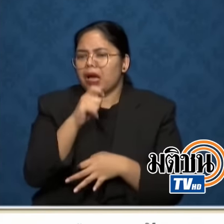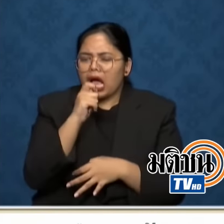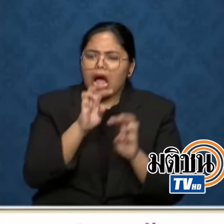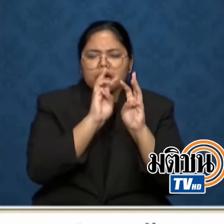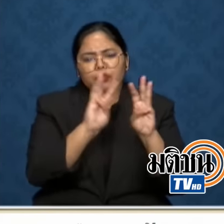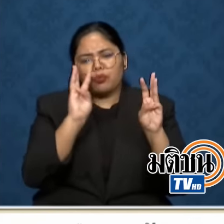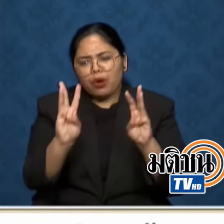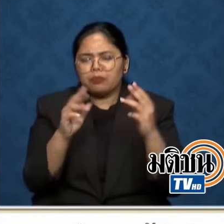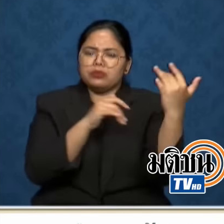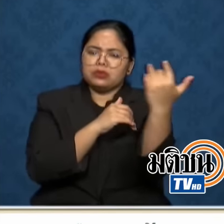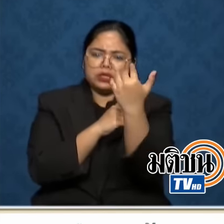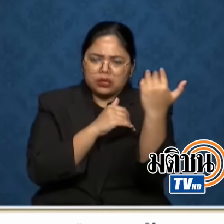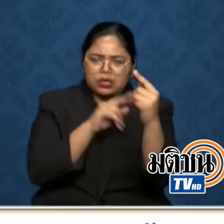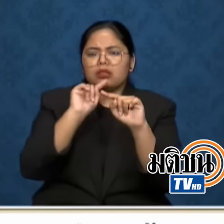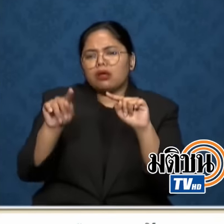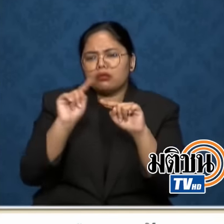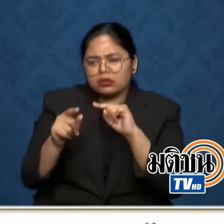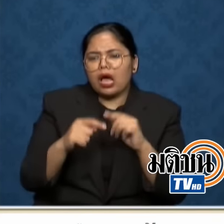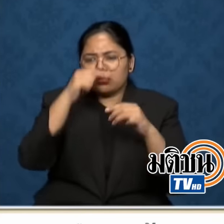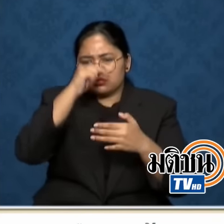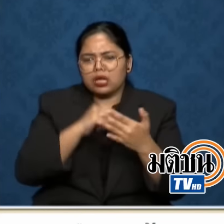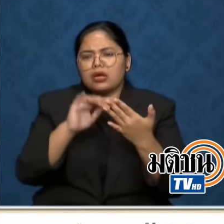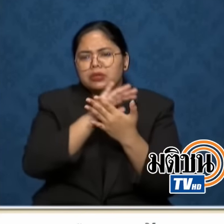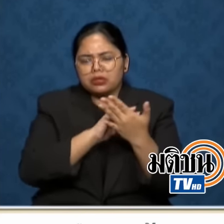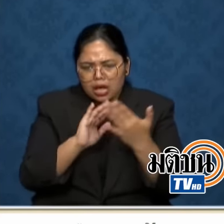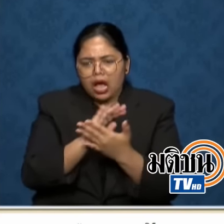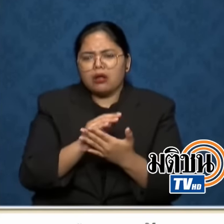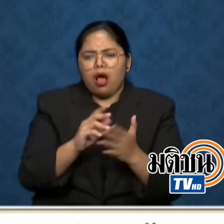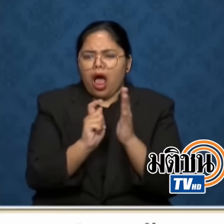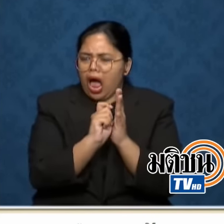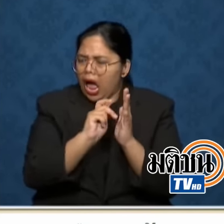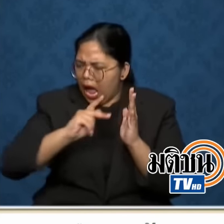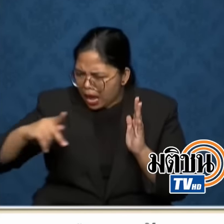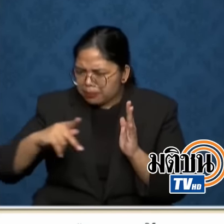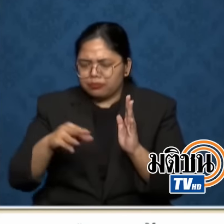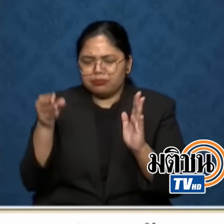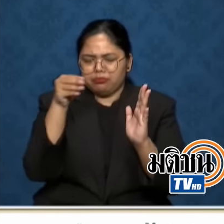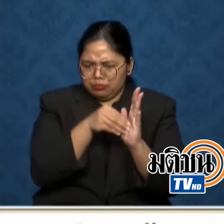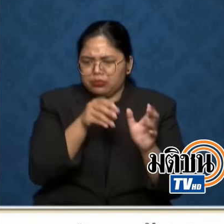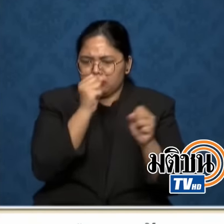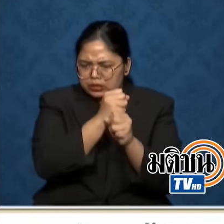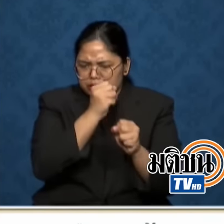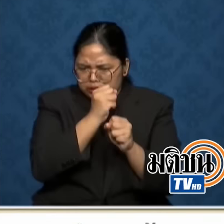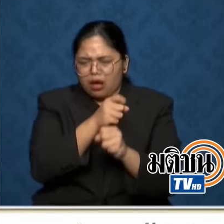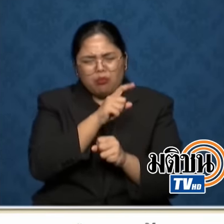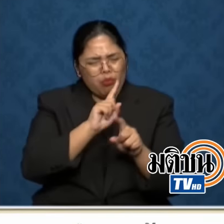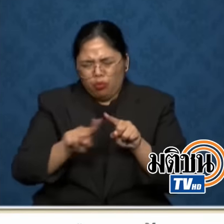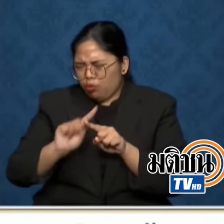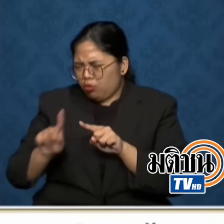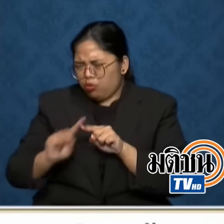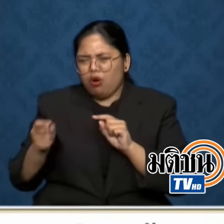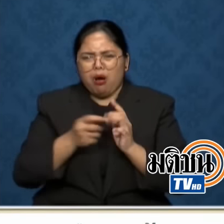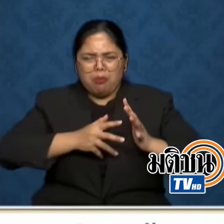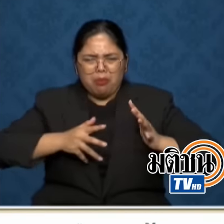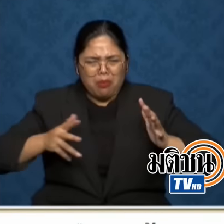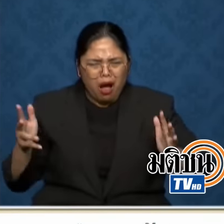วีและแน่นอนที่สุดครับประเทศไทยอายุน้อยร้อยแอปต้องทำแอปพลิเคชันอยู่แล้วทำเยอะมากครับแอปพลิเคชัน